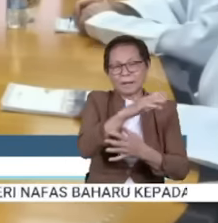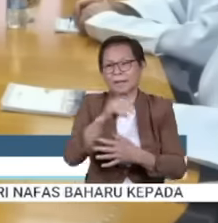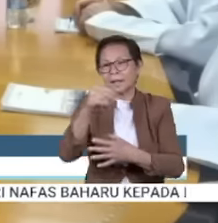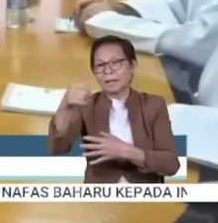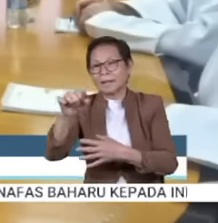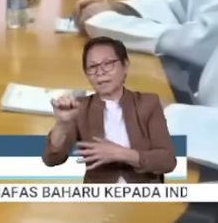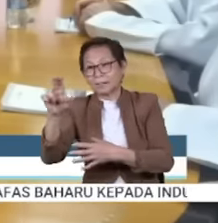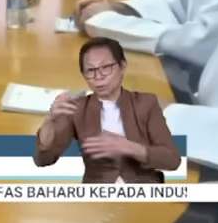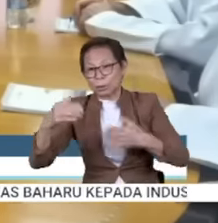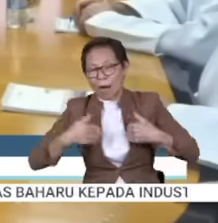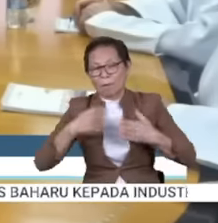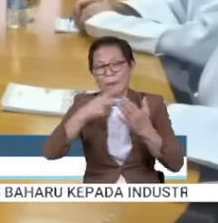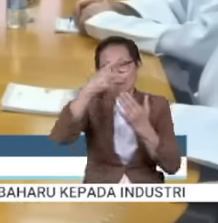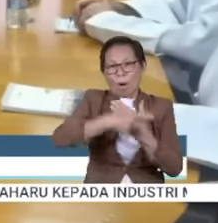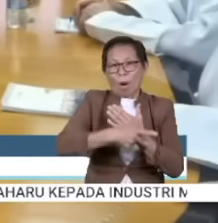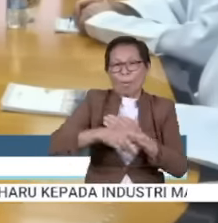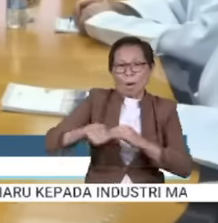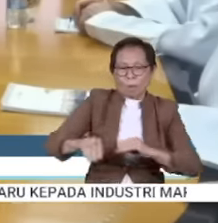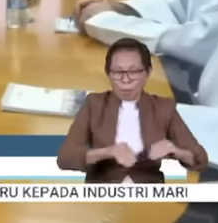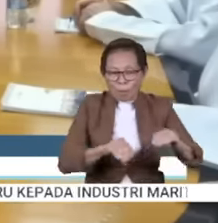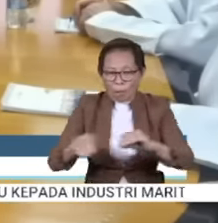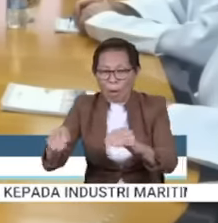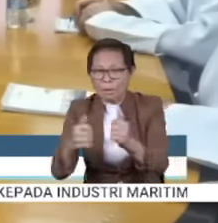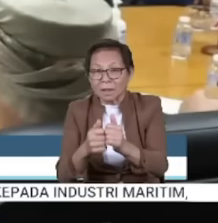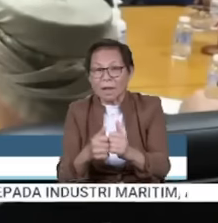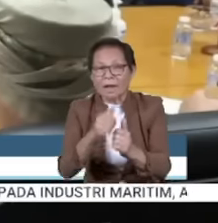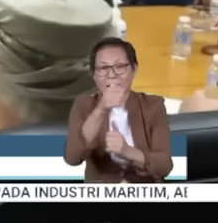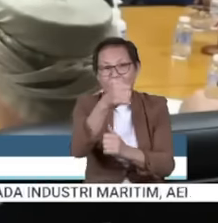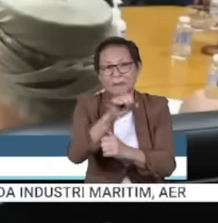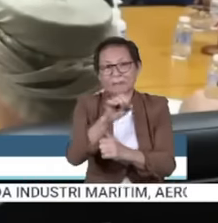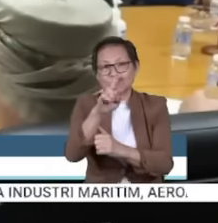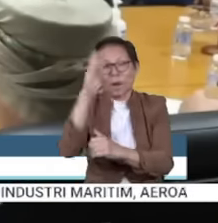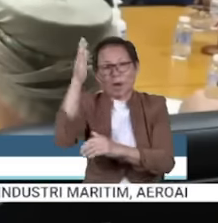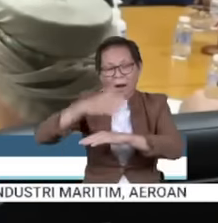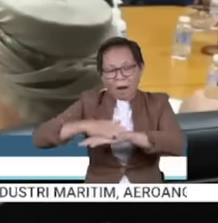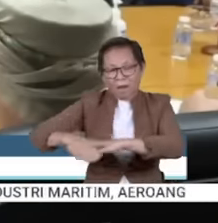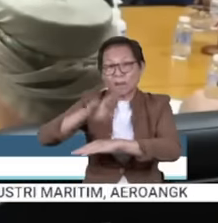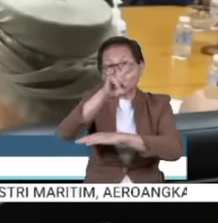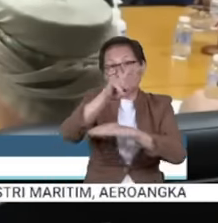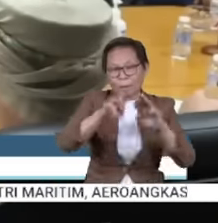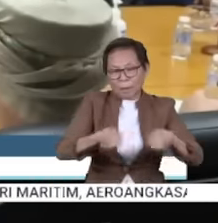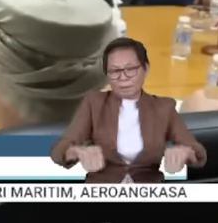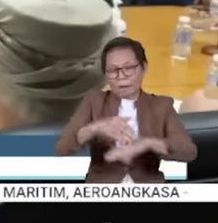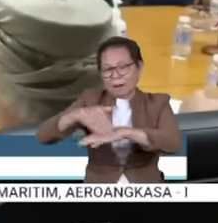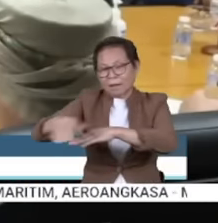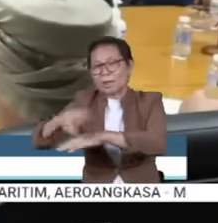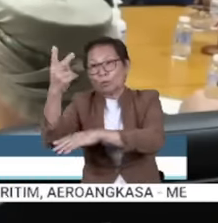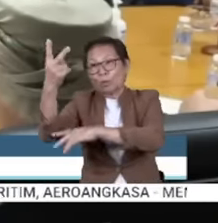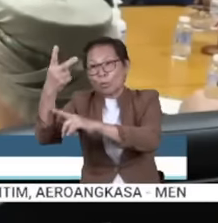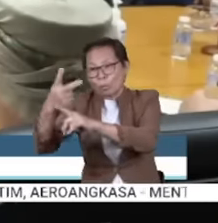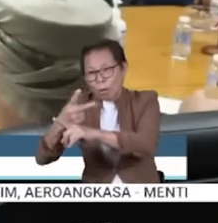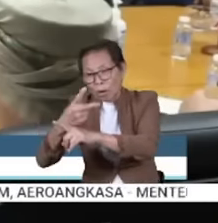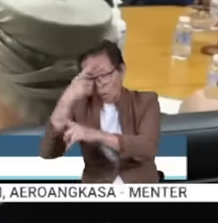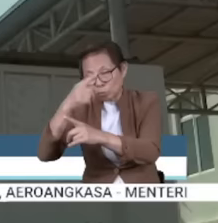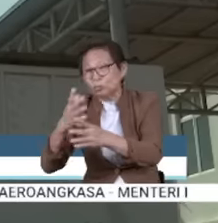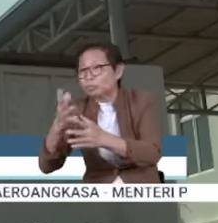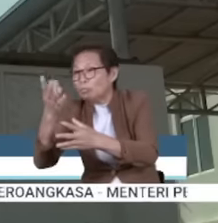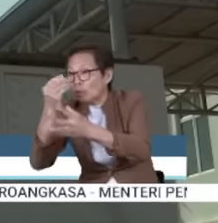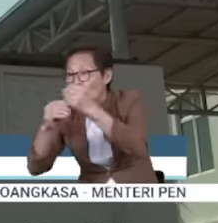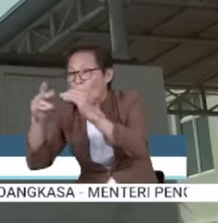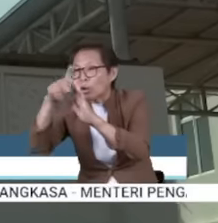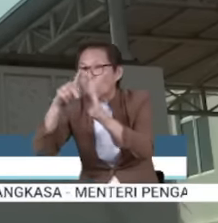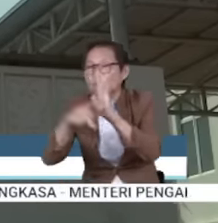merangkumi program mobility dengan pihak isu akan menghanta 2 pelajar mereka Selama 2 bulan bagi mengikuti